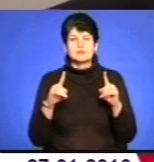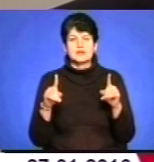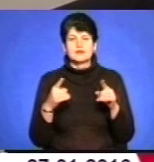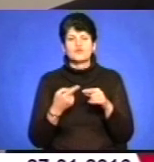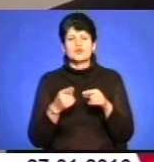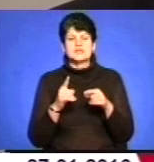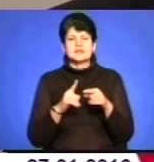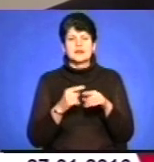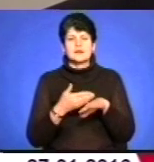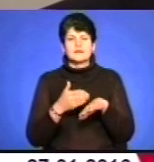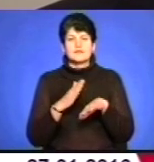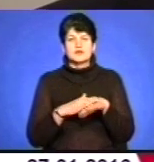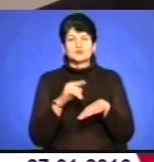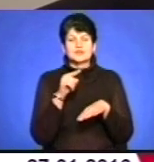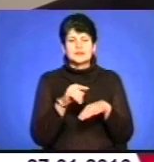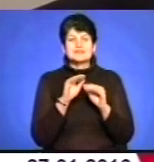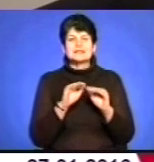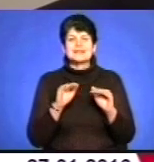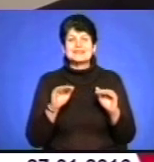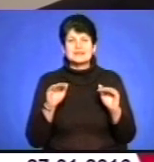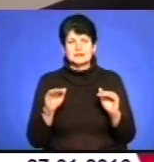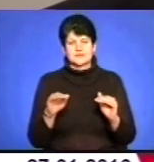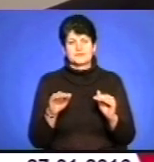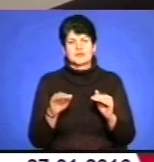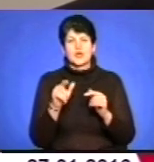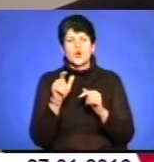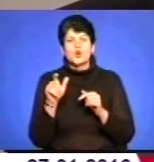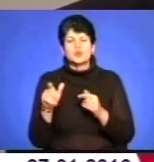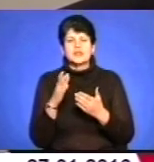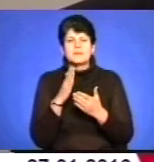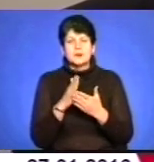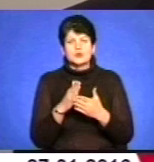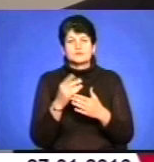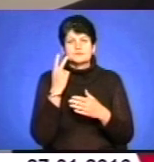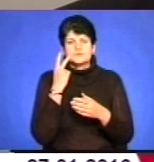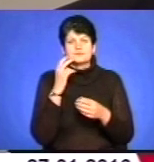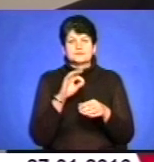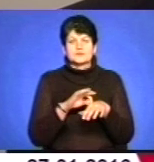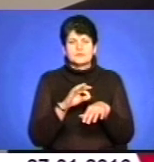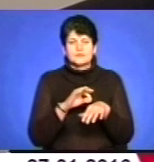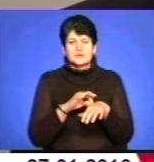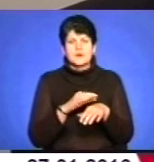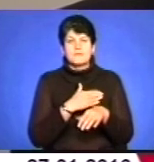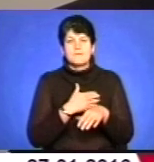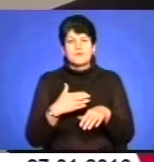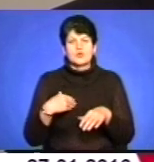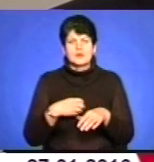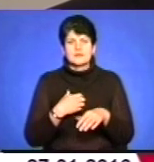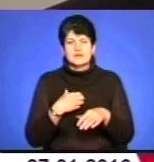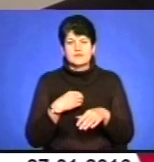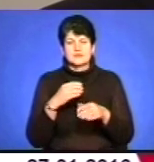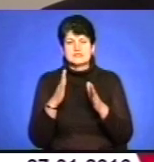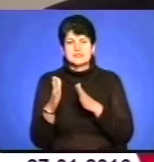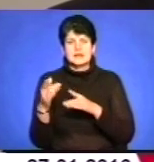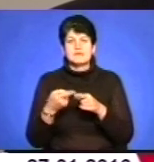особливо вразливі до грипу. Це діти, це люди, які мають хронічні захворювання бронхолегеневої системи, це хворі